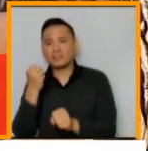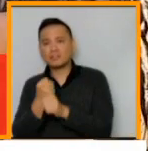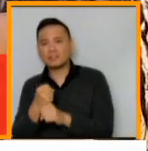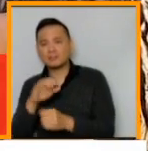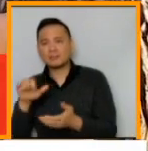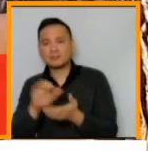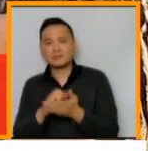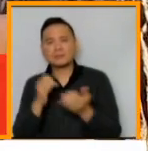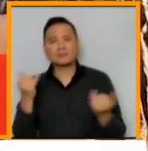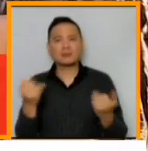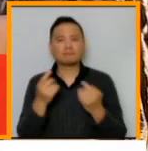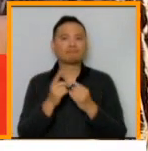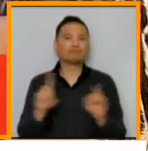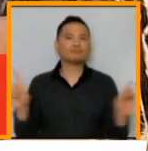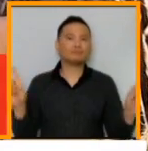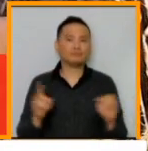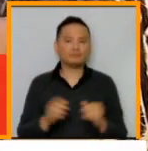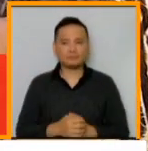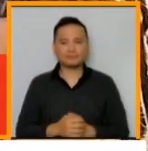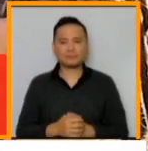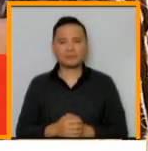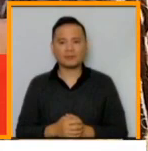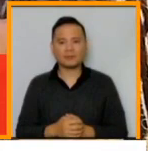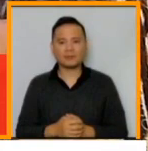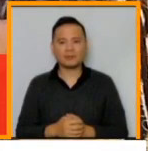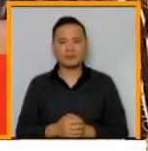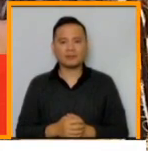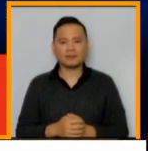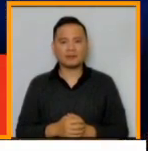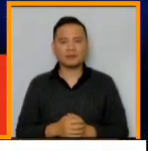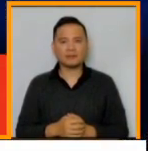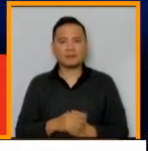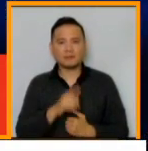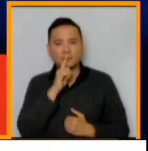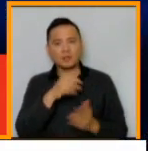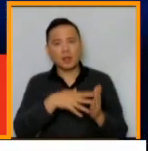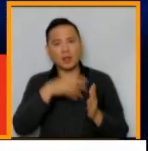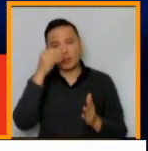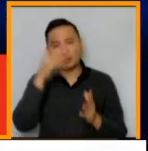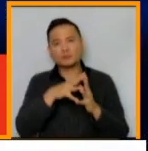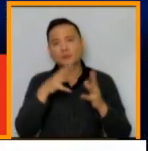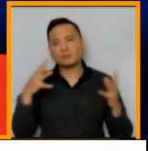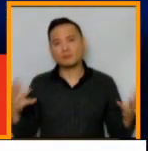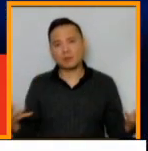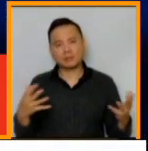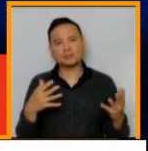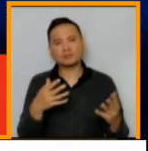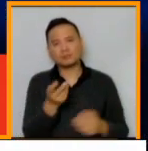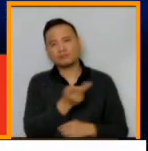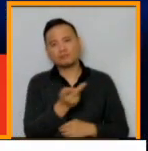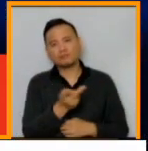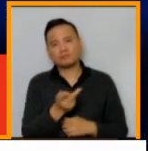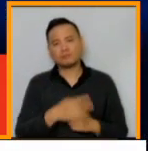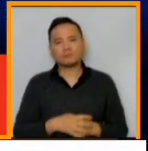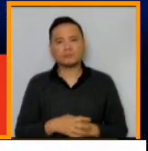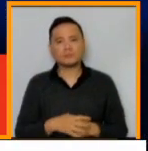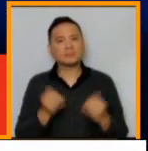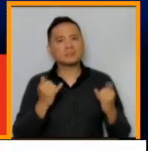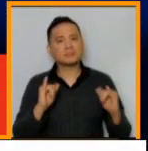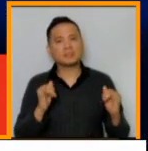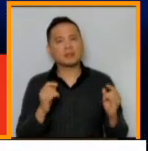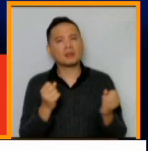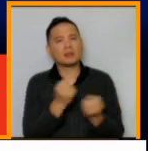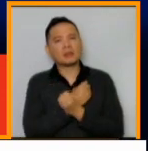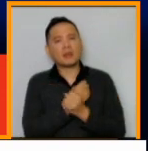pamilya sa nakaramdam at natuto mula sa mga pagbabago sa mga panahong ito. Nanatili raw ang pagmamahal nila pero kailangan na